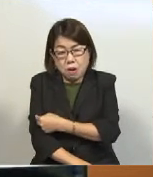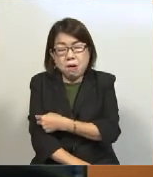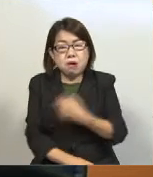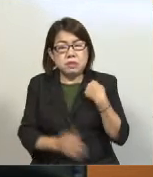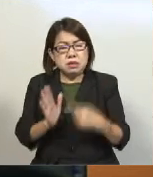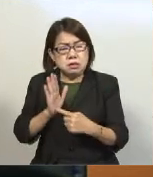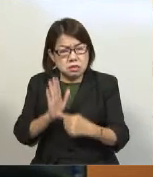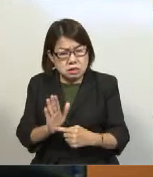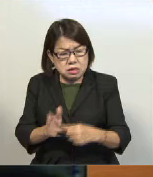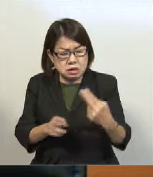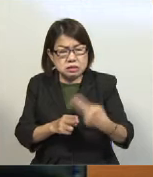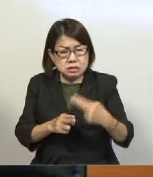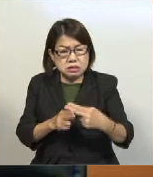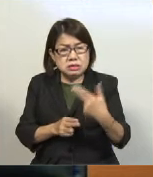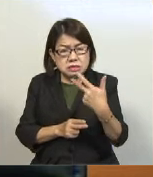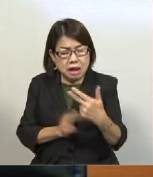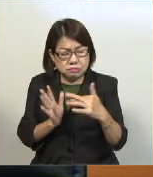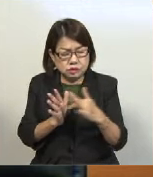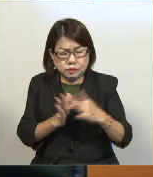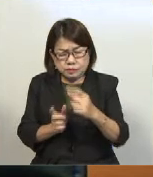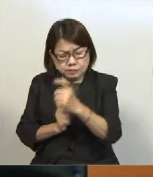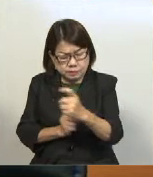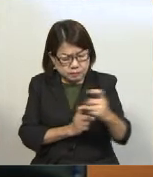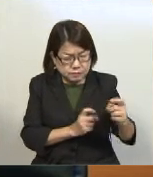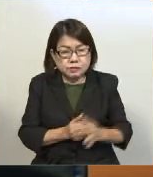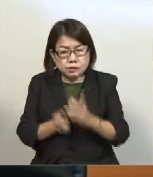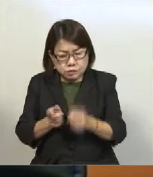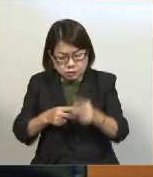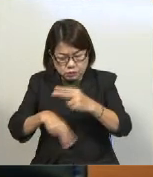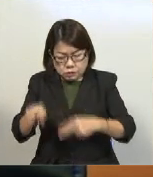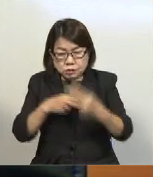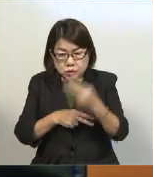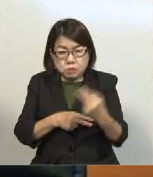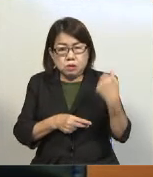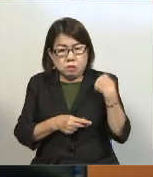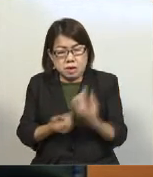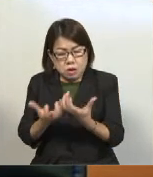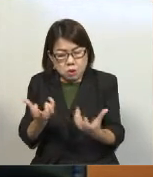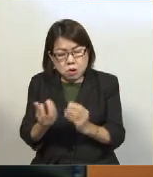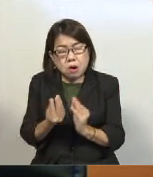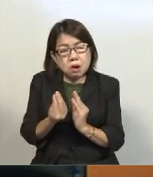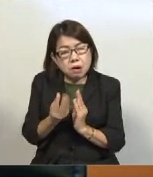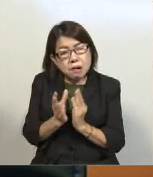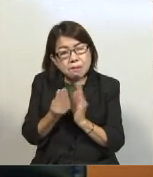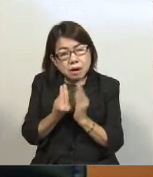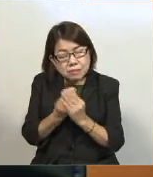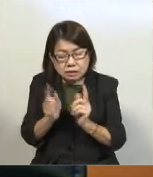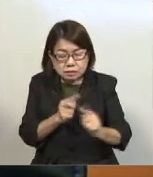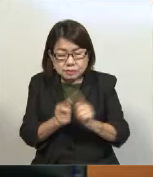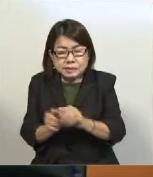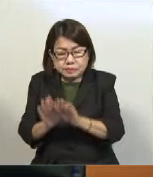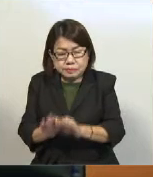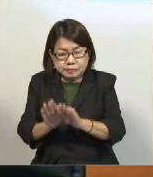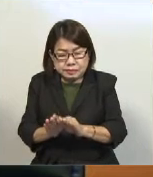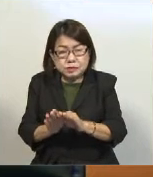ความเป็นอันตรายและข้อมูลการตรวจสอบเฝ้าระวังสารตกค้างในสินค้าเกษตรในท้องตลาดนอกจ